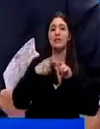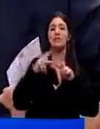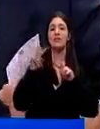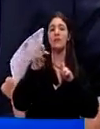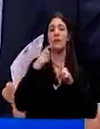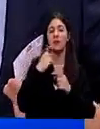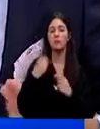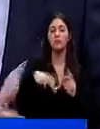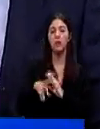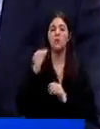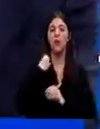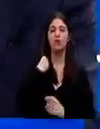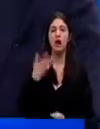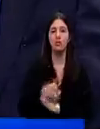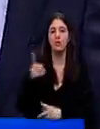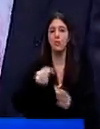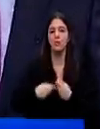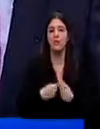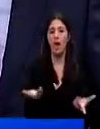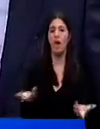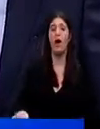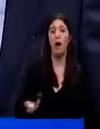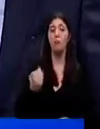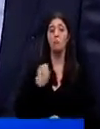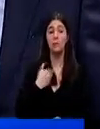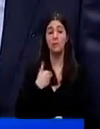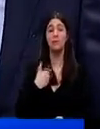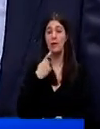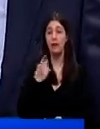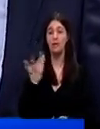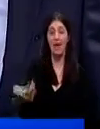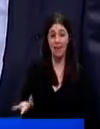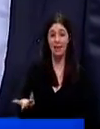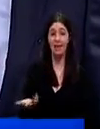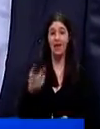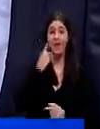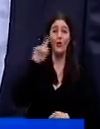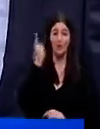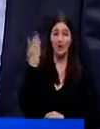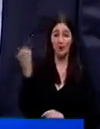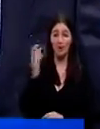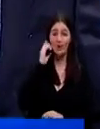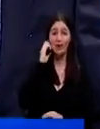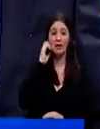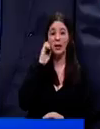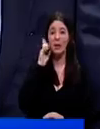işte borç bir yerde onu sürüyor piyasaya. Biz derken hükümet,